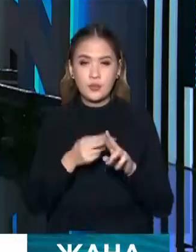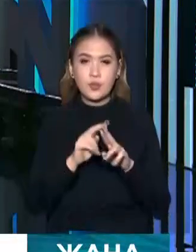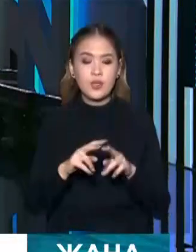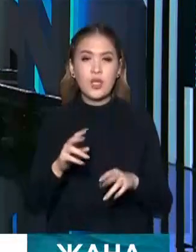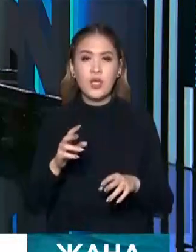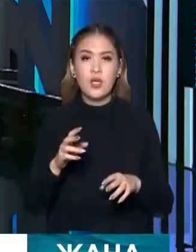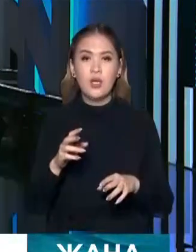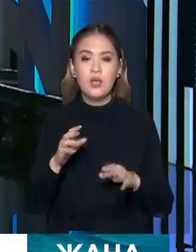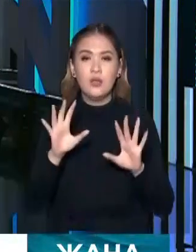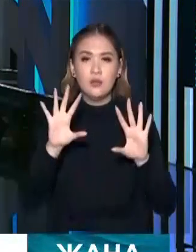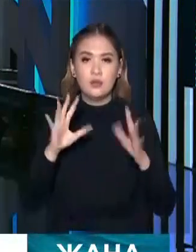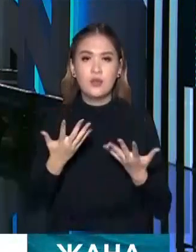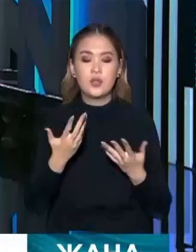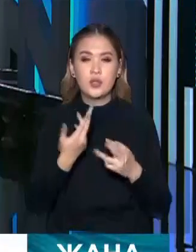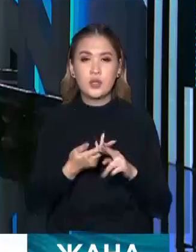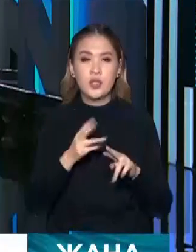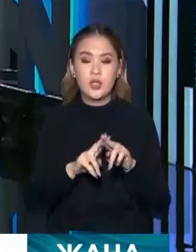жатпайды. Жақсылыққа. Ал